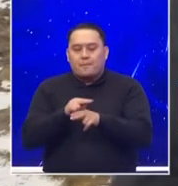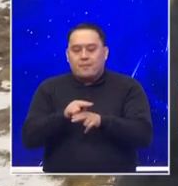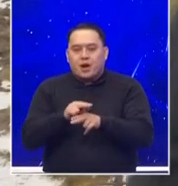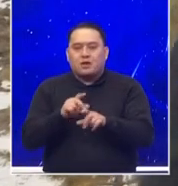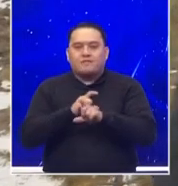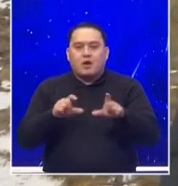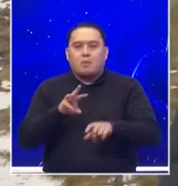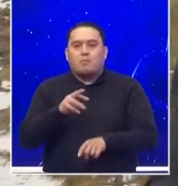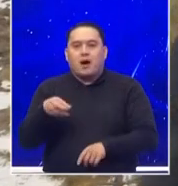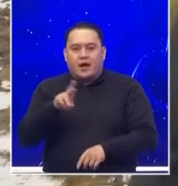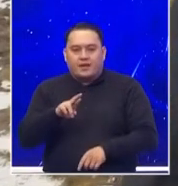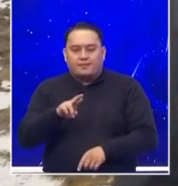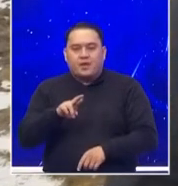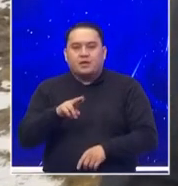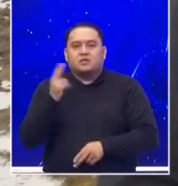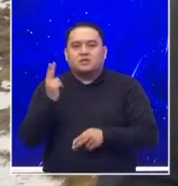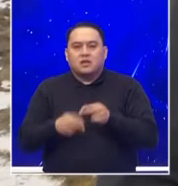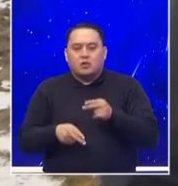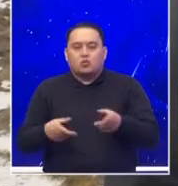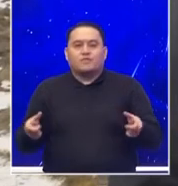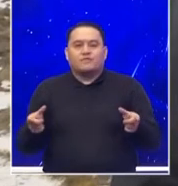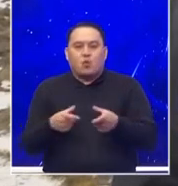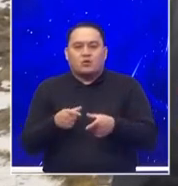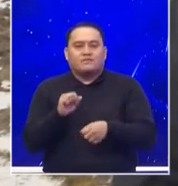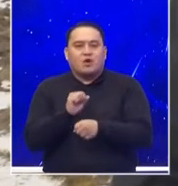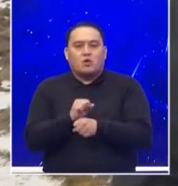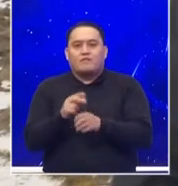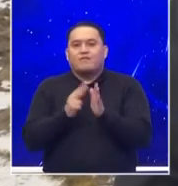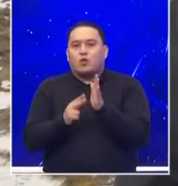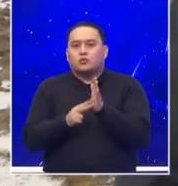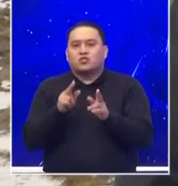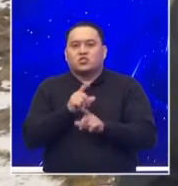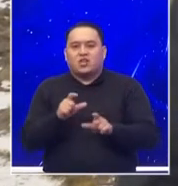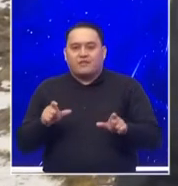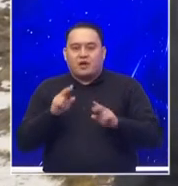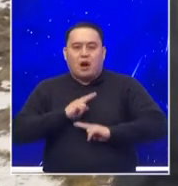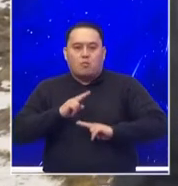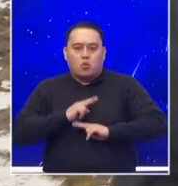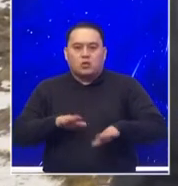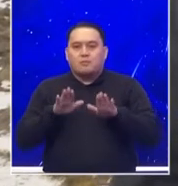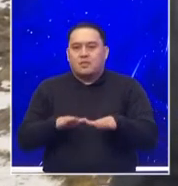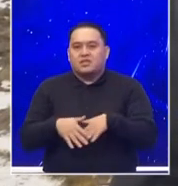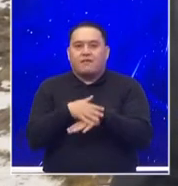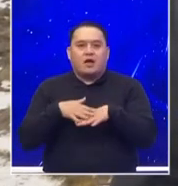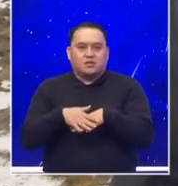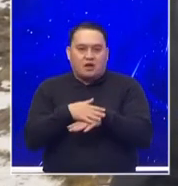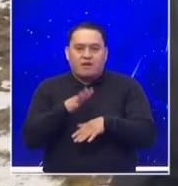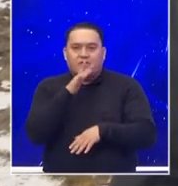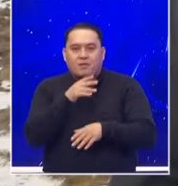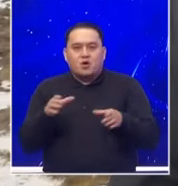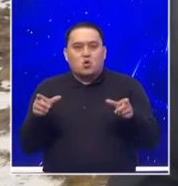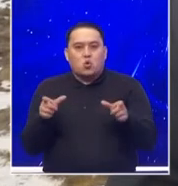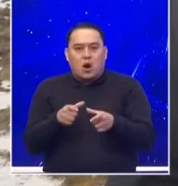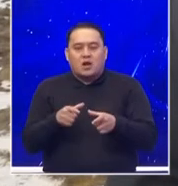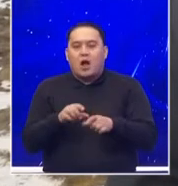объекта в мае закончили в строк несмотря на пандемию 80 человек трудоустроены с уроки с которых из числа местного населения во времена кризиса